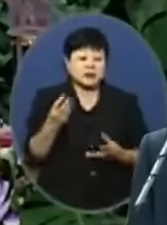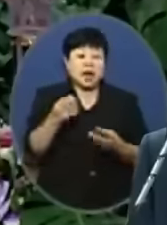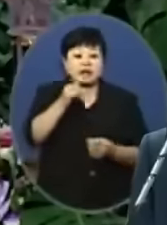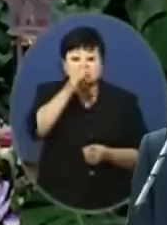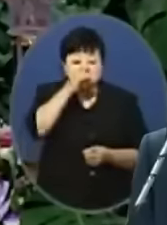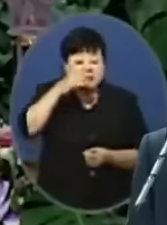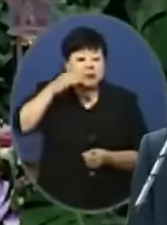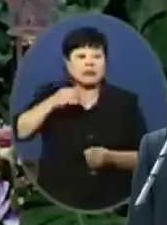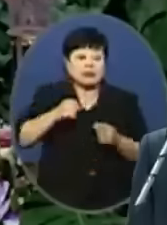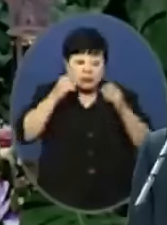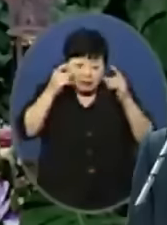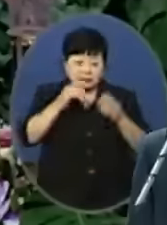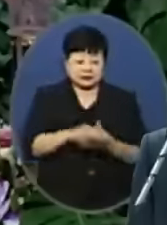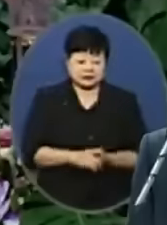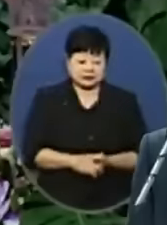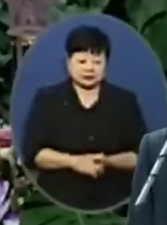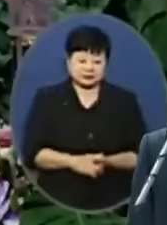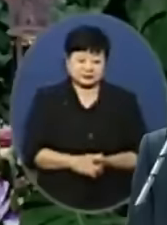많이 있었습니다.